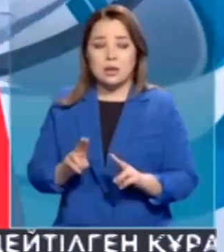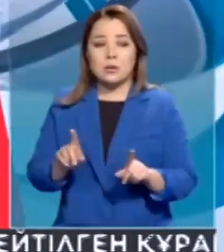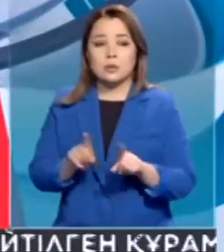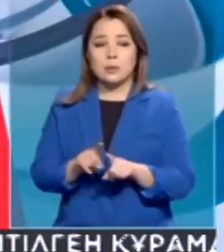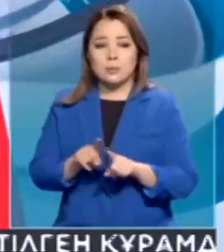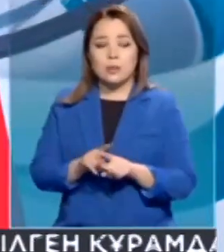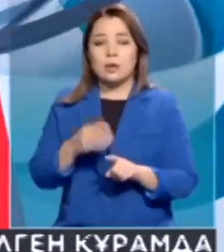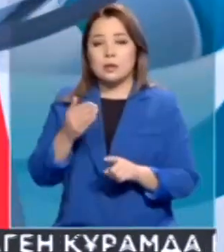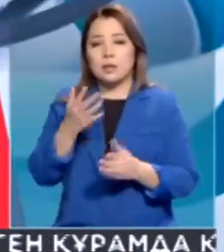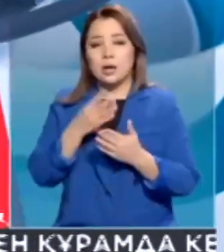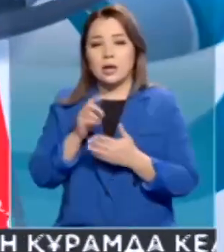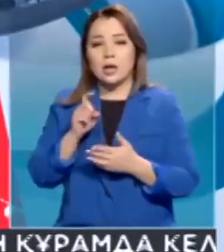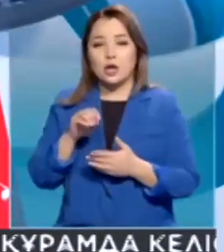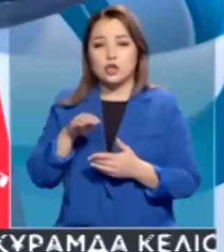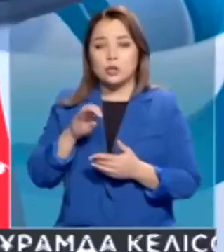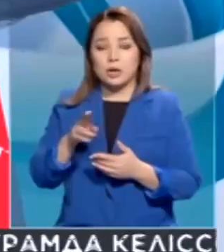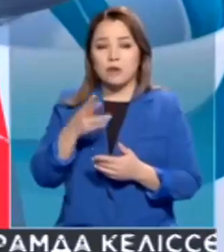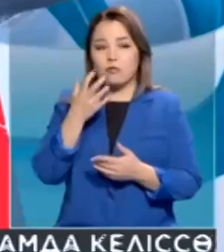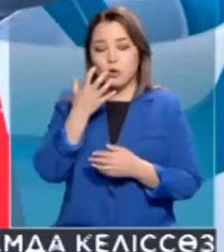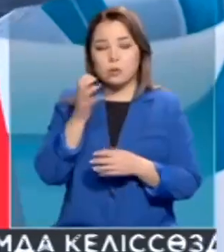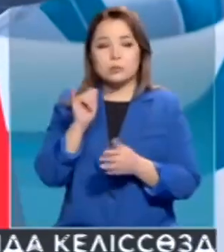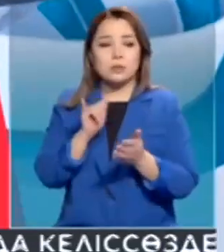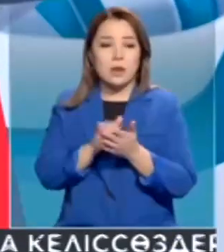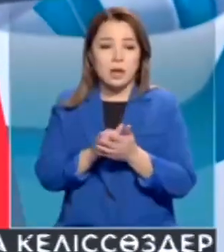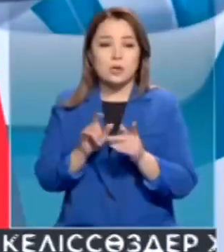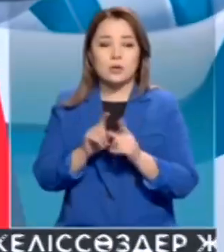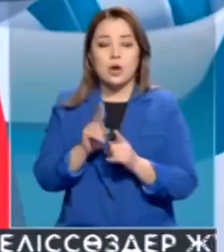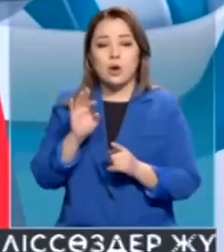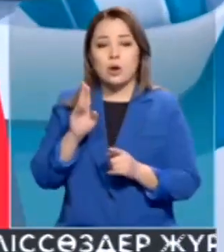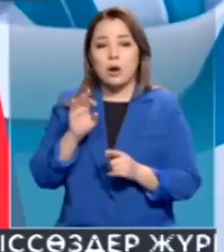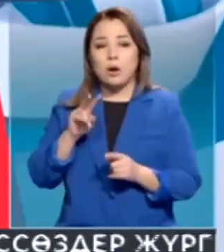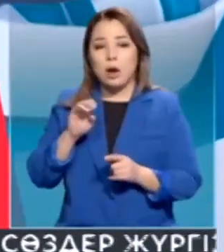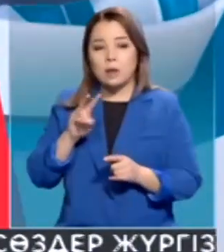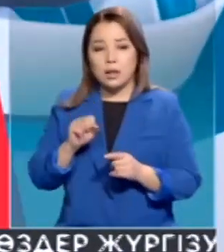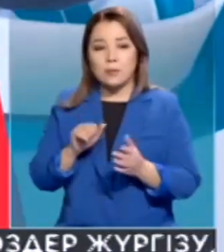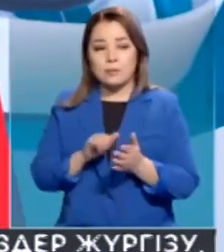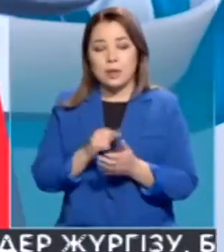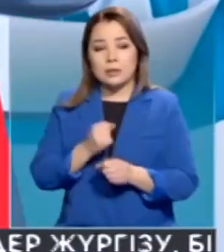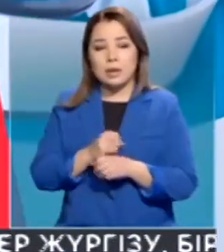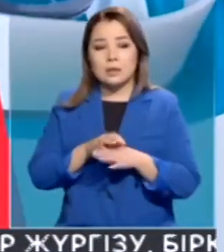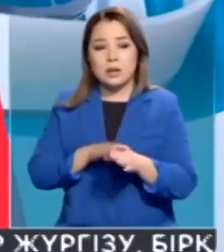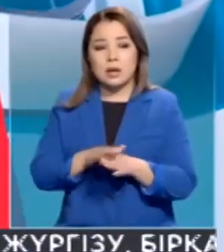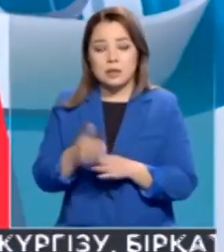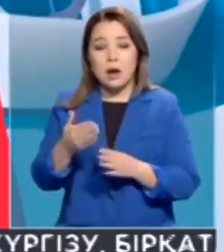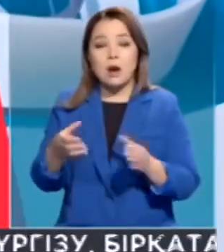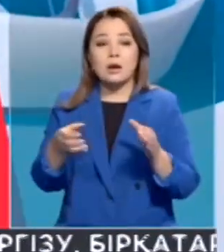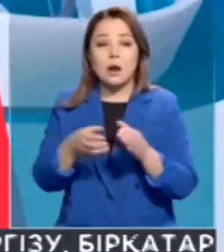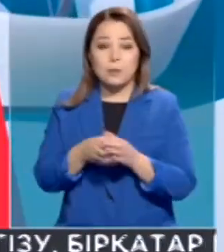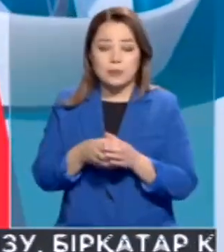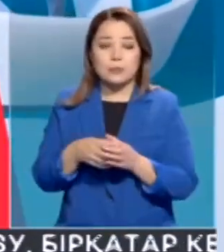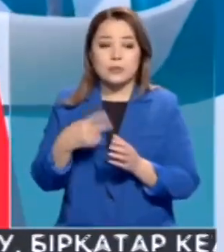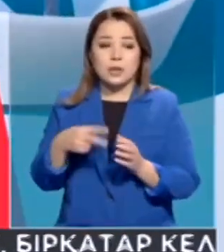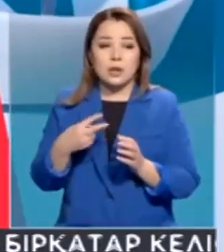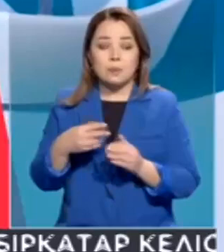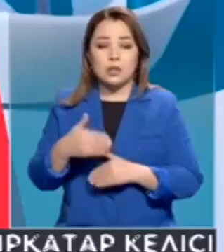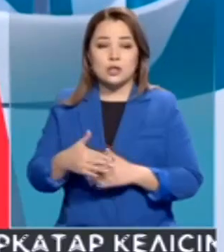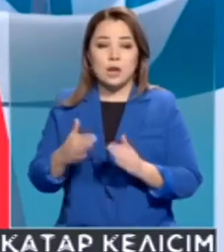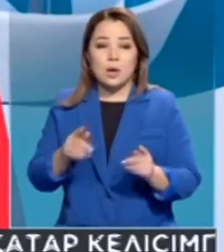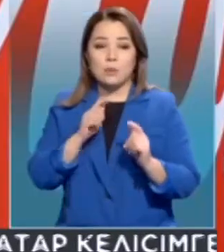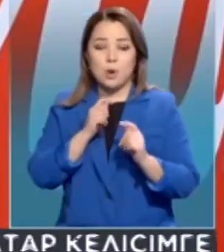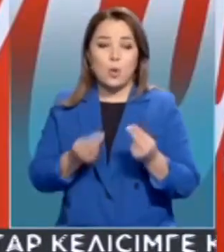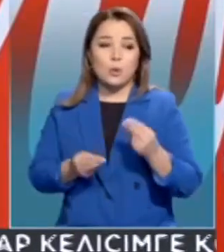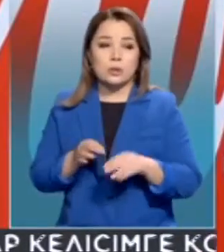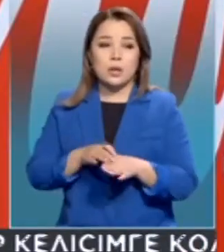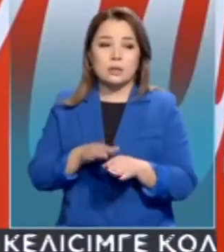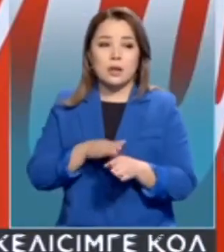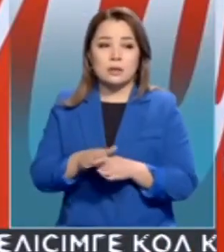желілерде арнайы хэштегпен фотосурет жариялап және Coca-Cola аккаунтын белгілегендер үшін компанияның 20 жәшік сыйы